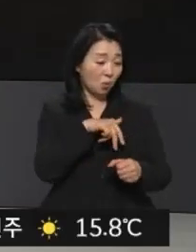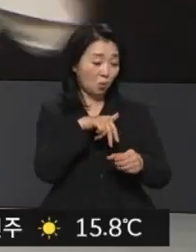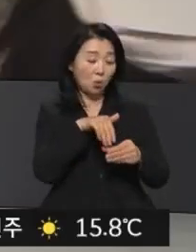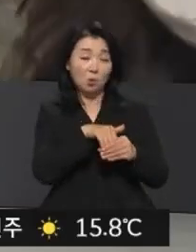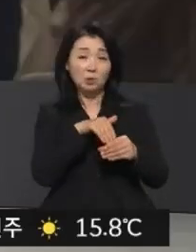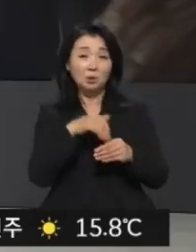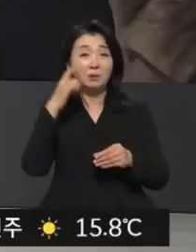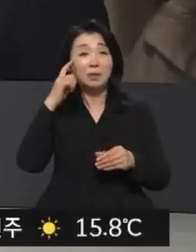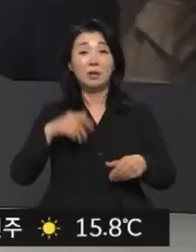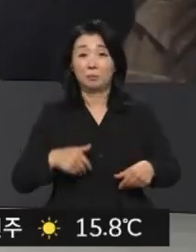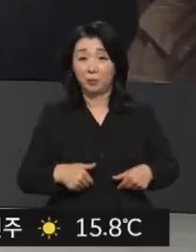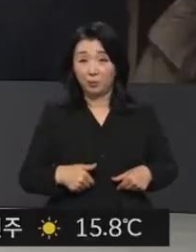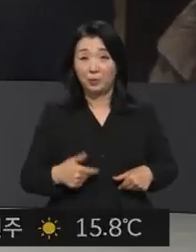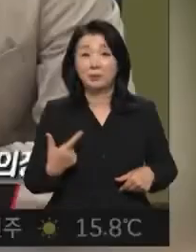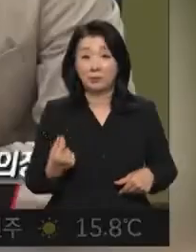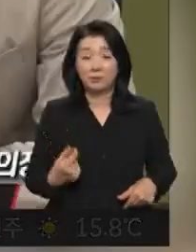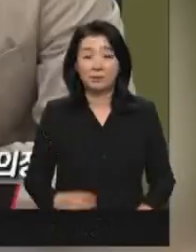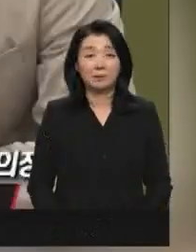하지 않을까 싶은데요.